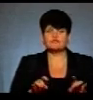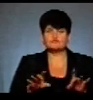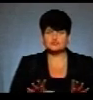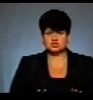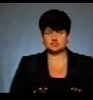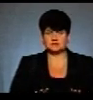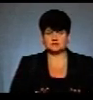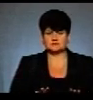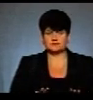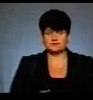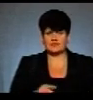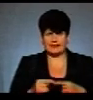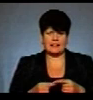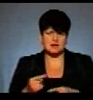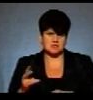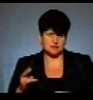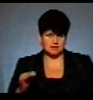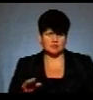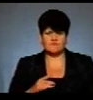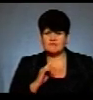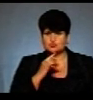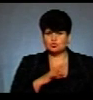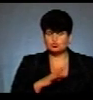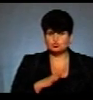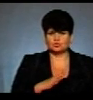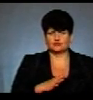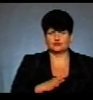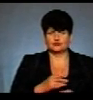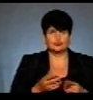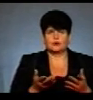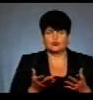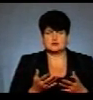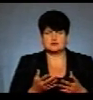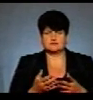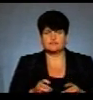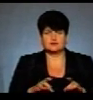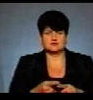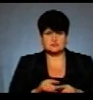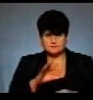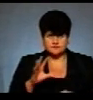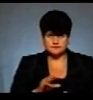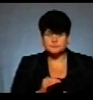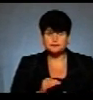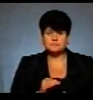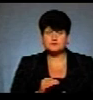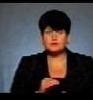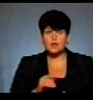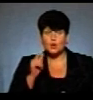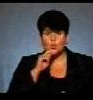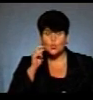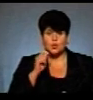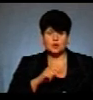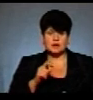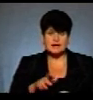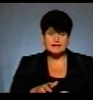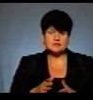наслідки, так? Тому що дуже важко було собі дати раду з тим всім явищем, яке є. І все-таки Україна